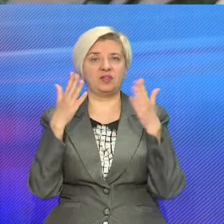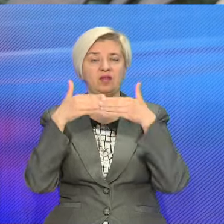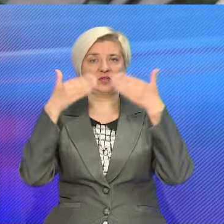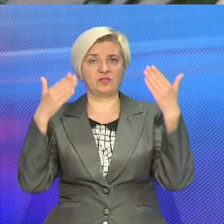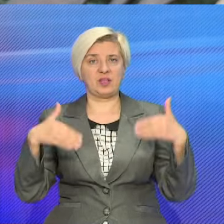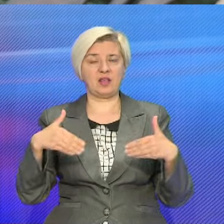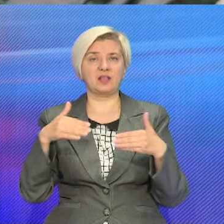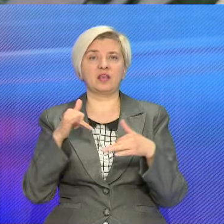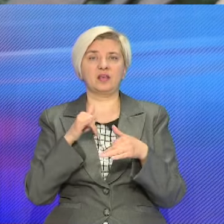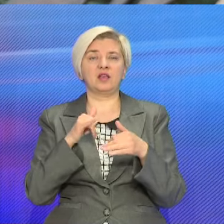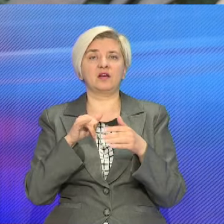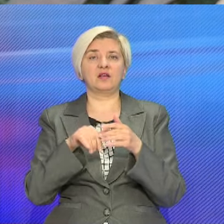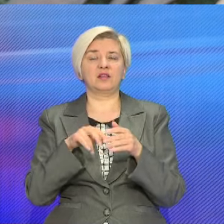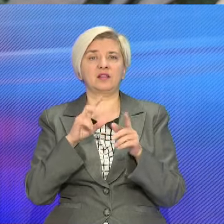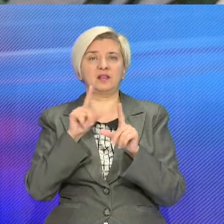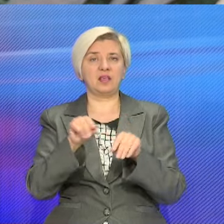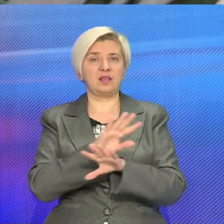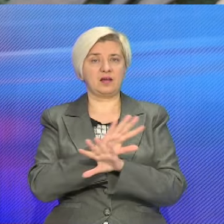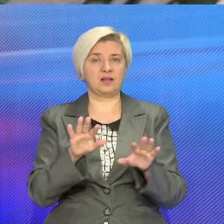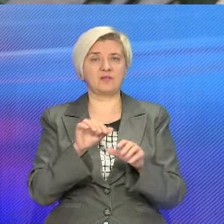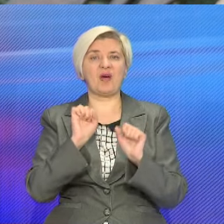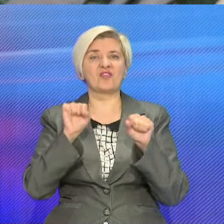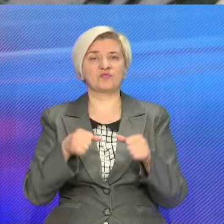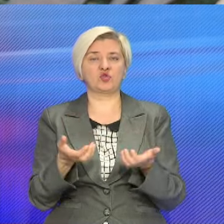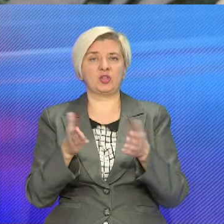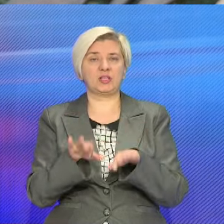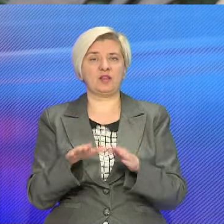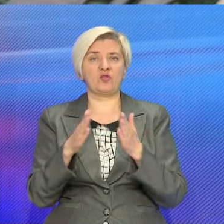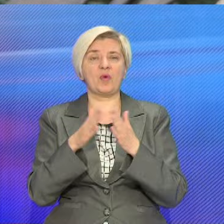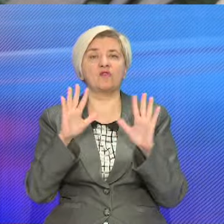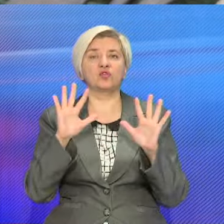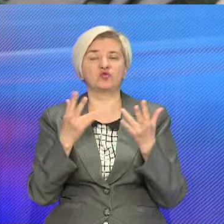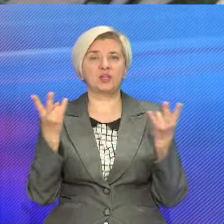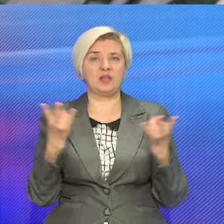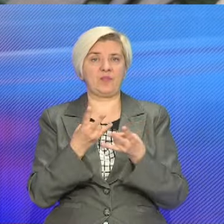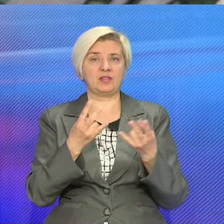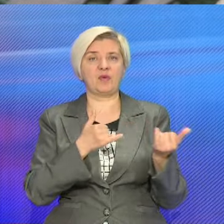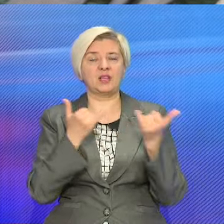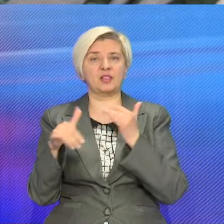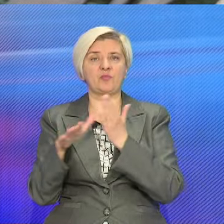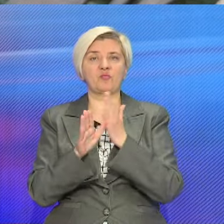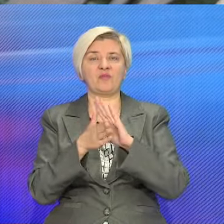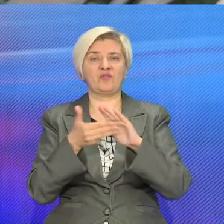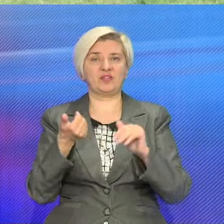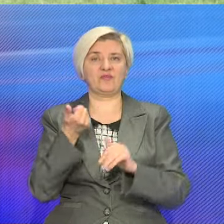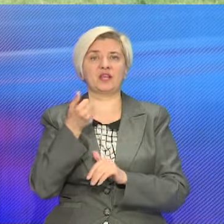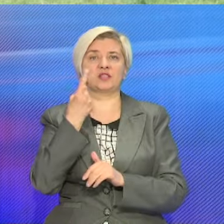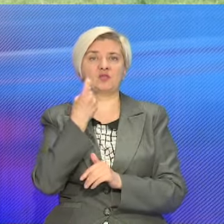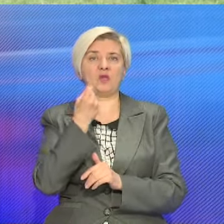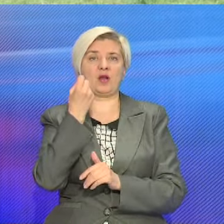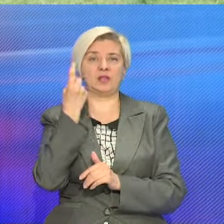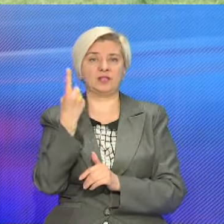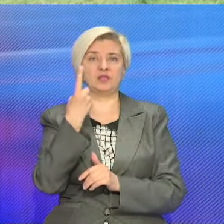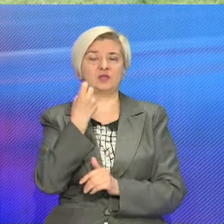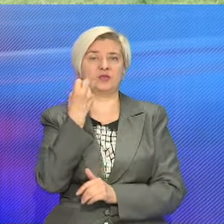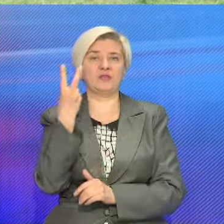и по возможности останьтесь дома. В случае необходимости оказания помощи, вызывайте спасателей по номерам 101 или 112. МНС